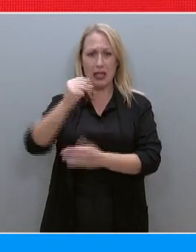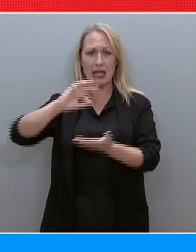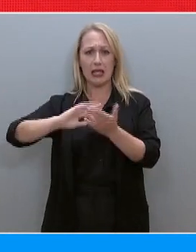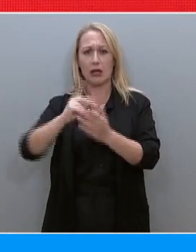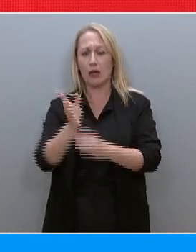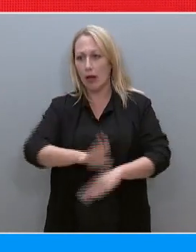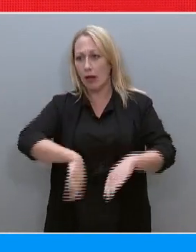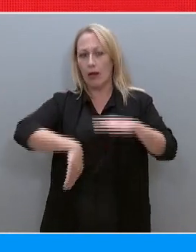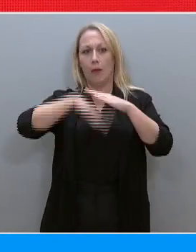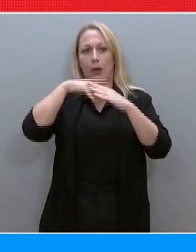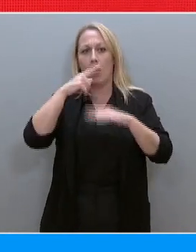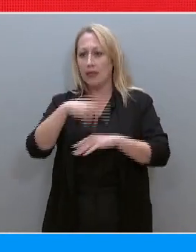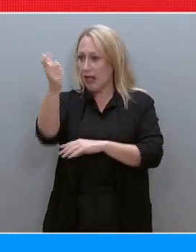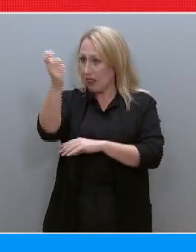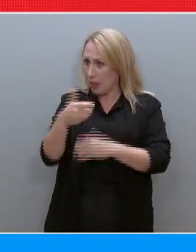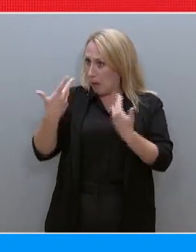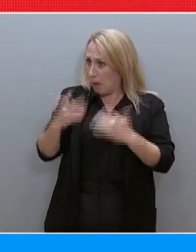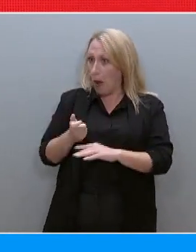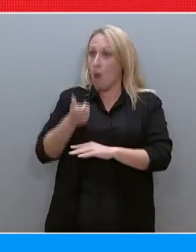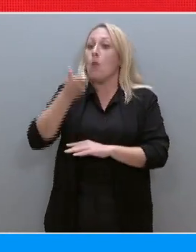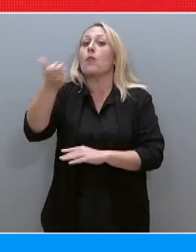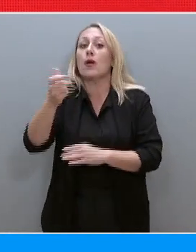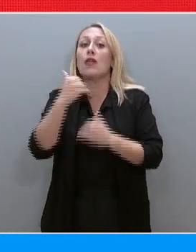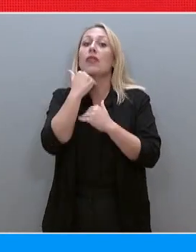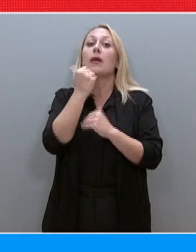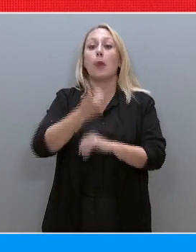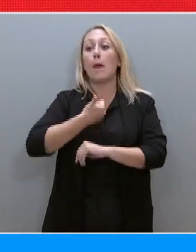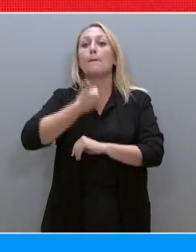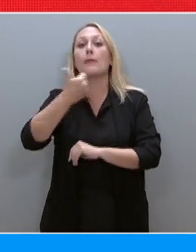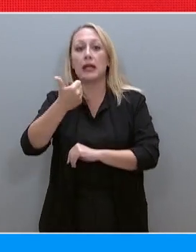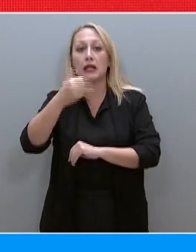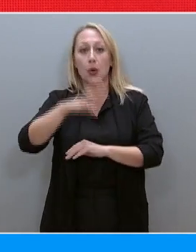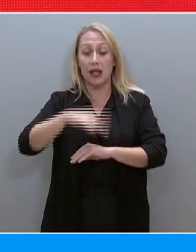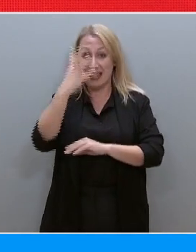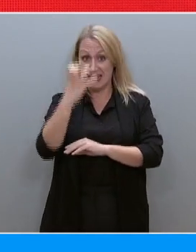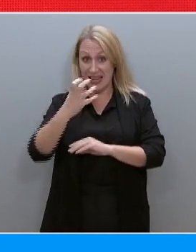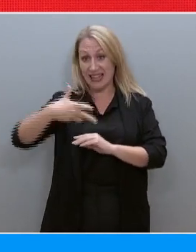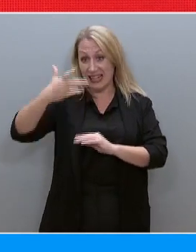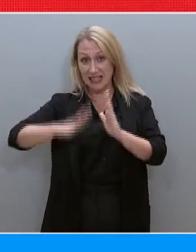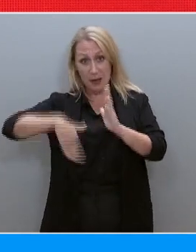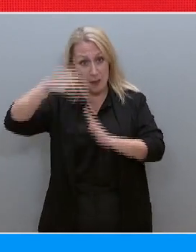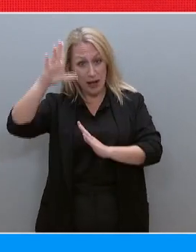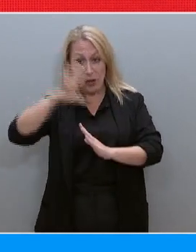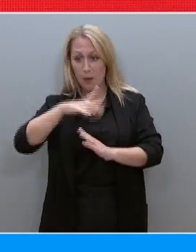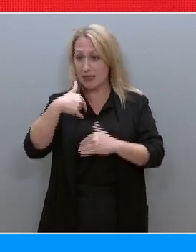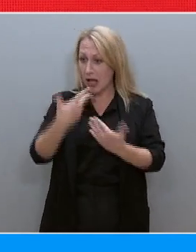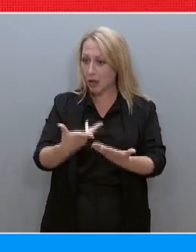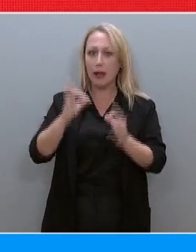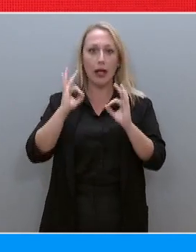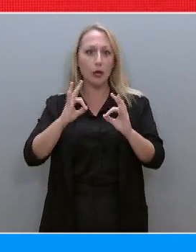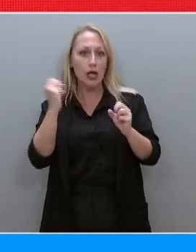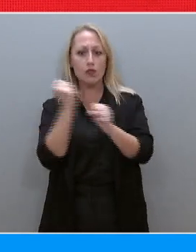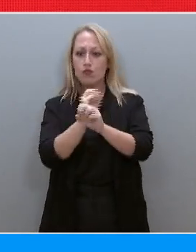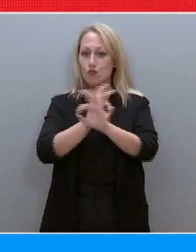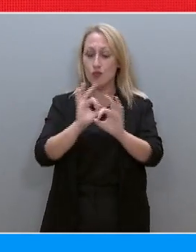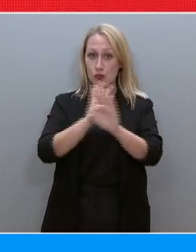έτσι, από κόκκινα δάνεια τα οποία δεν εξυπηρετούνται αλλά αφορούν ηλικίες πάνω των 40, δημιουργικές ηλικίες, να μεταφέρουμε το